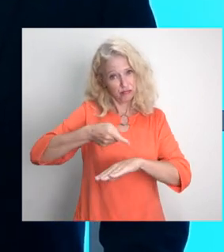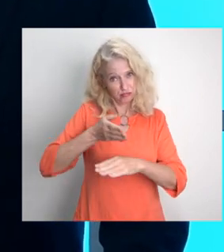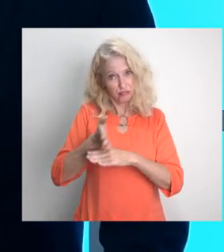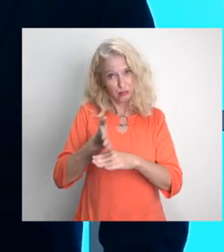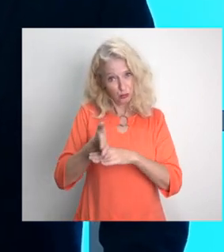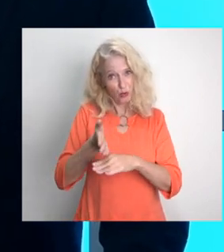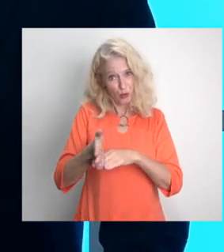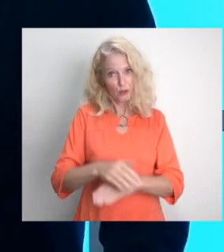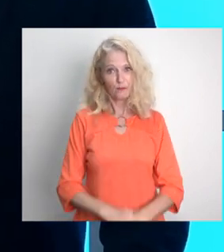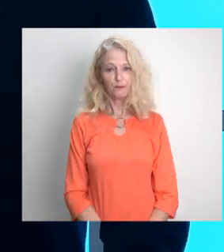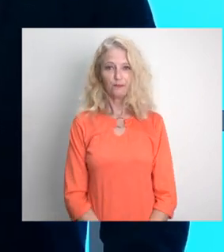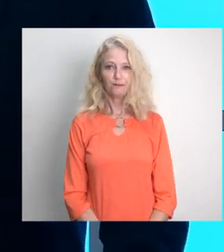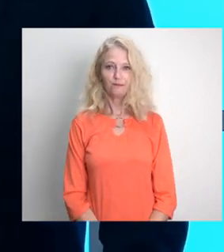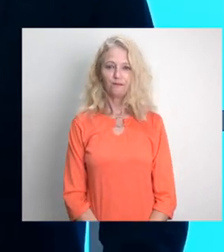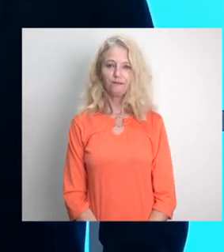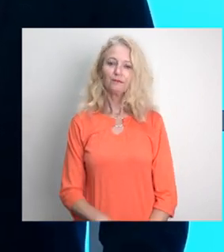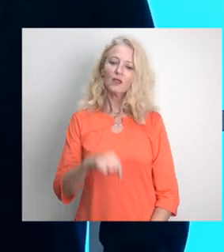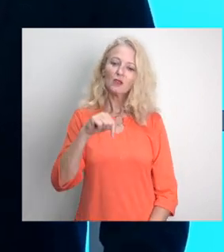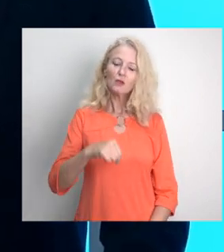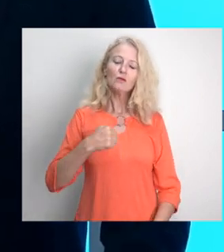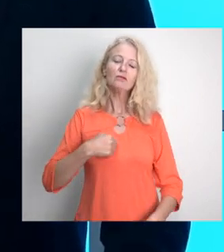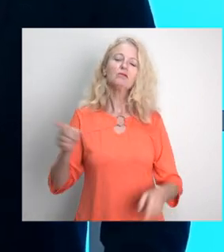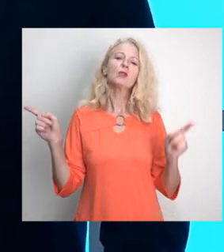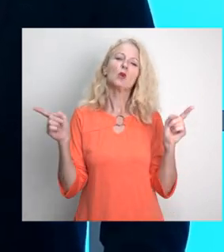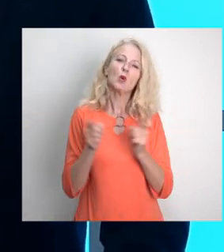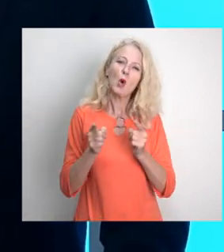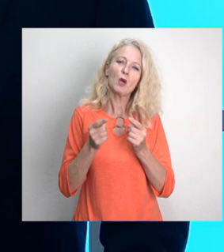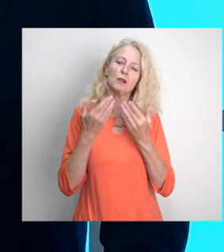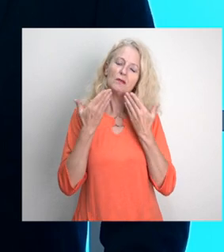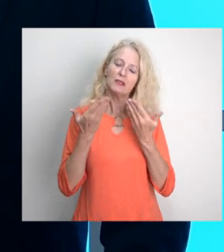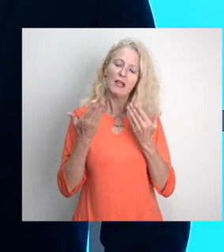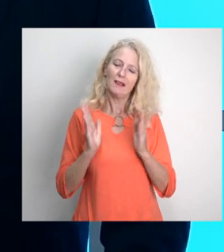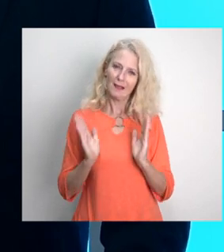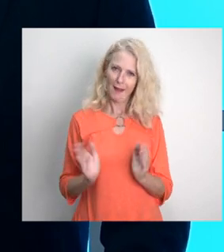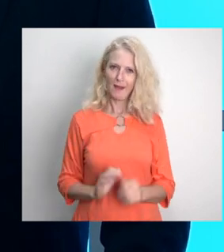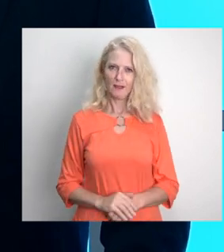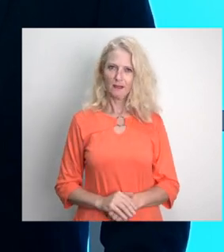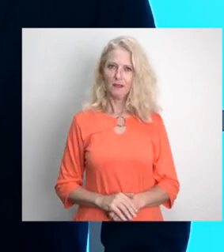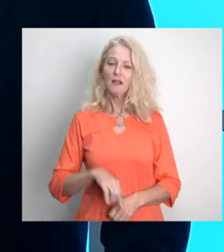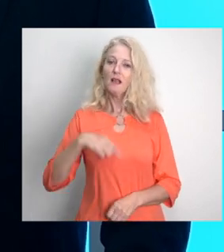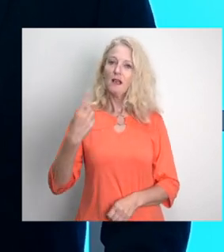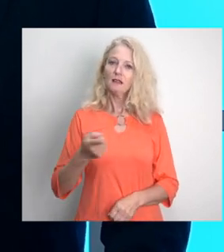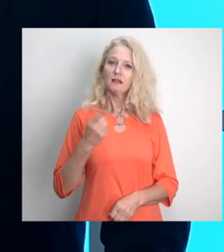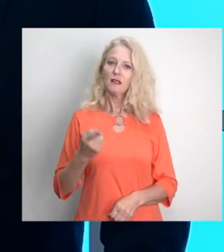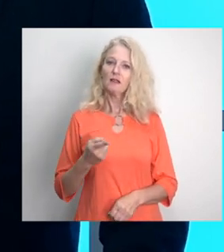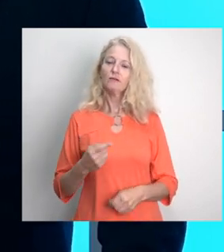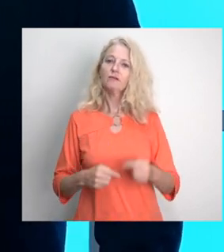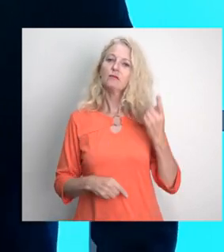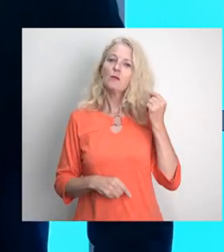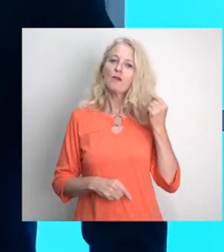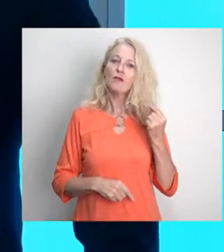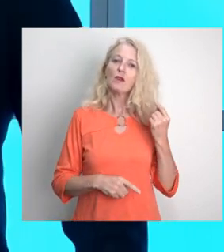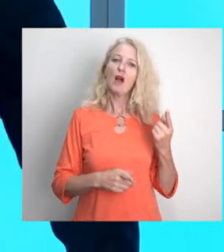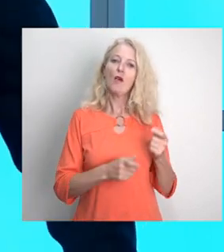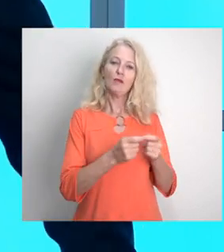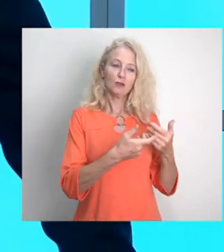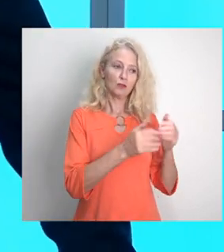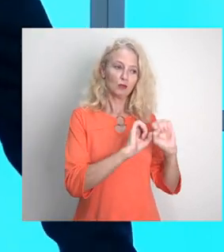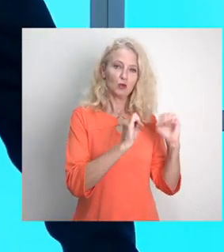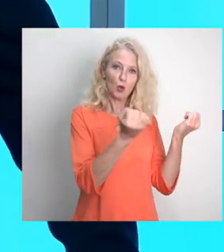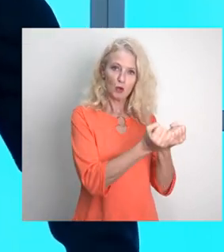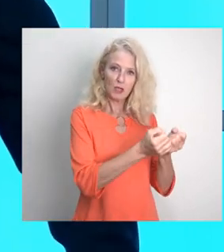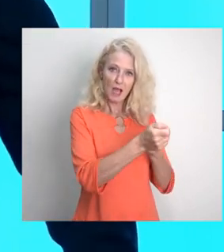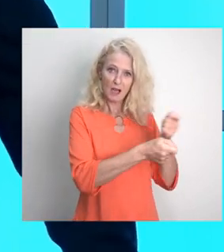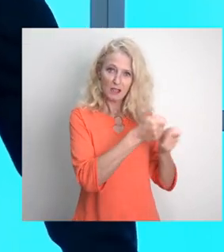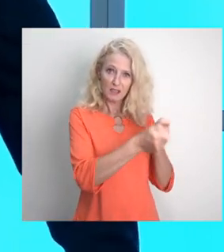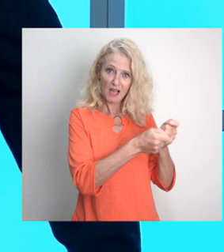Vandaag zal ik mijn betoog kort houden om zo meer ruimte te geven aan gedeputeerden Den Heijer van Sociale Zaken en de